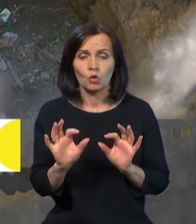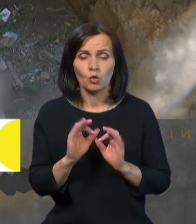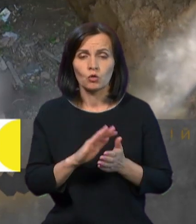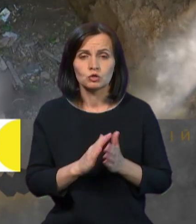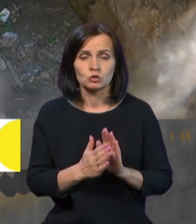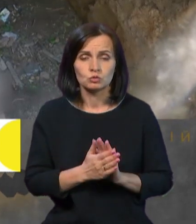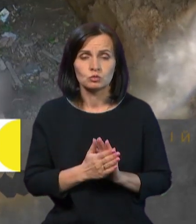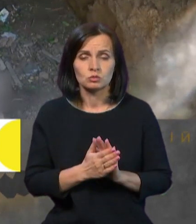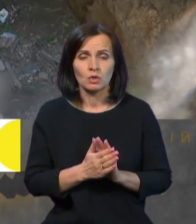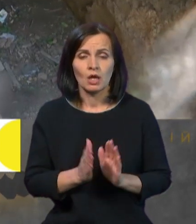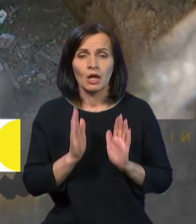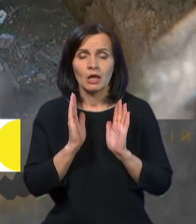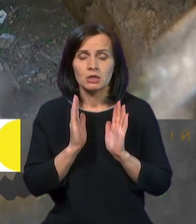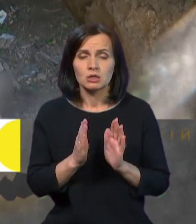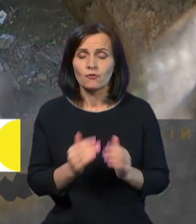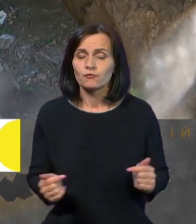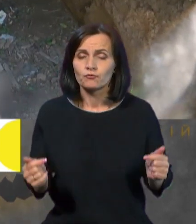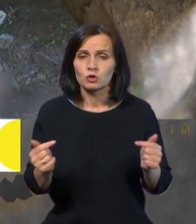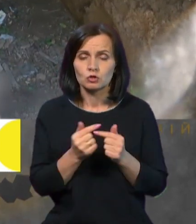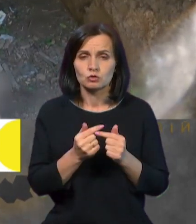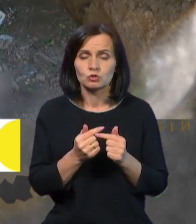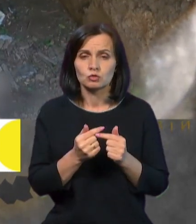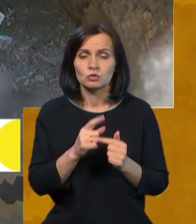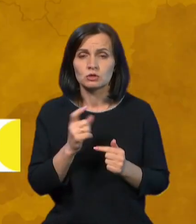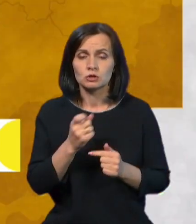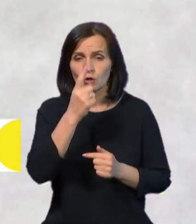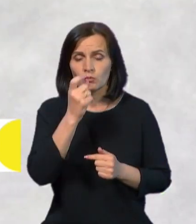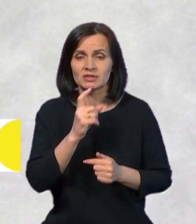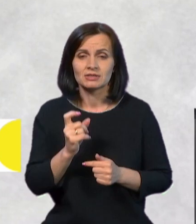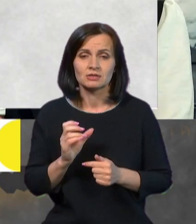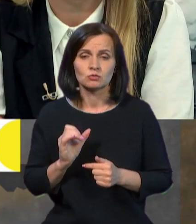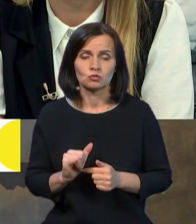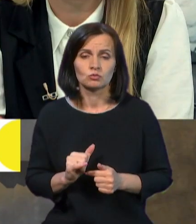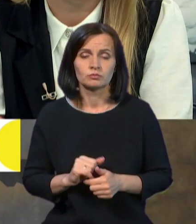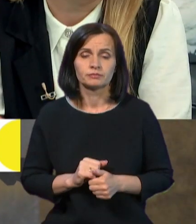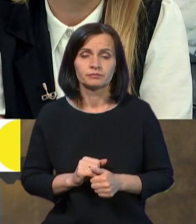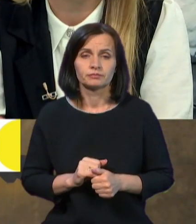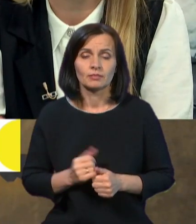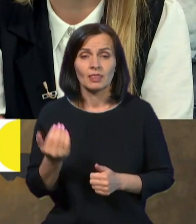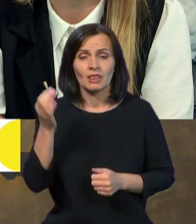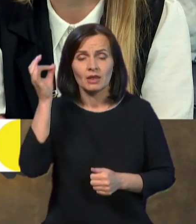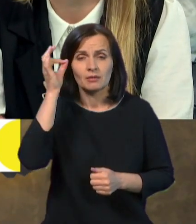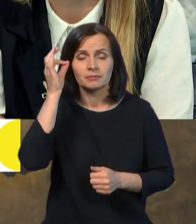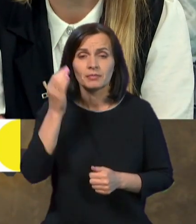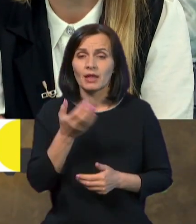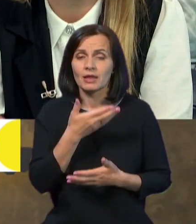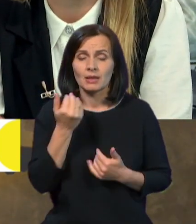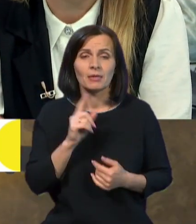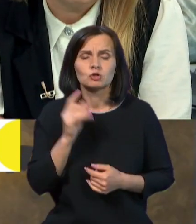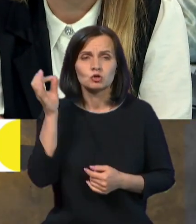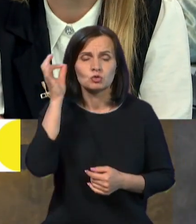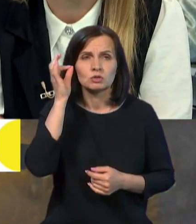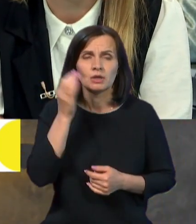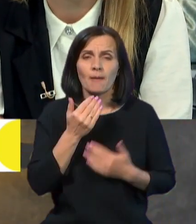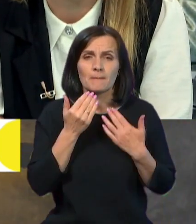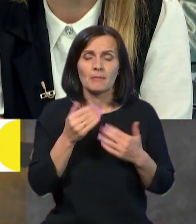виключно згідно повідомлень Генштабу ЗСУ. Пане Дмитре, а давайте пригадаємо, власне, тут нема що пригадувати, останні